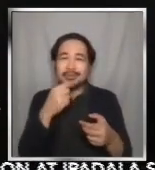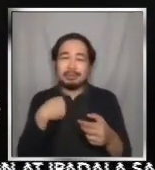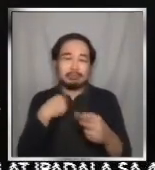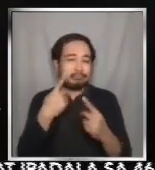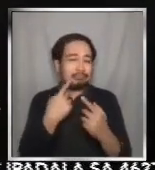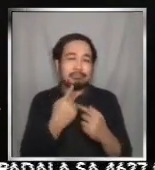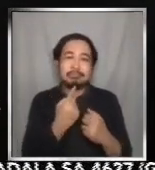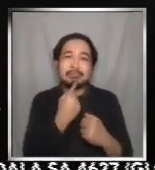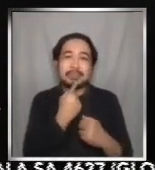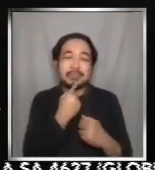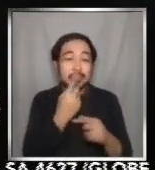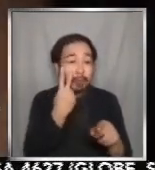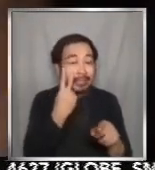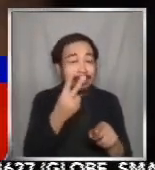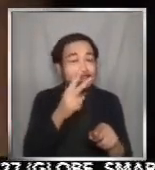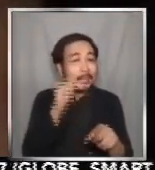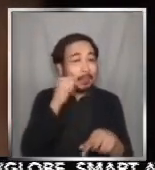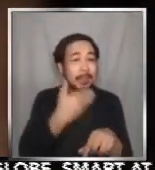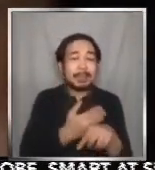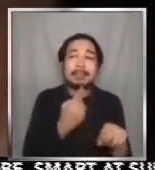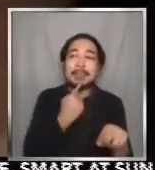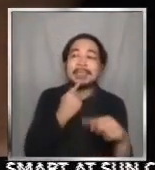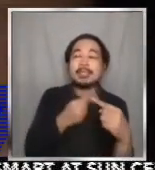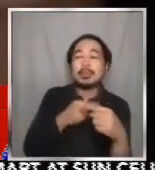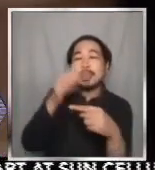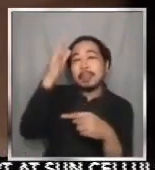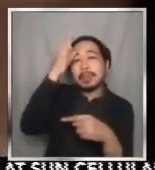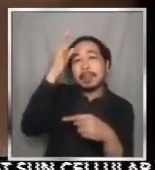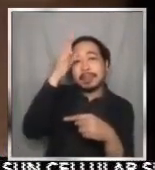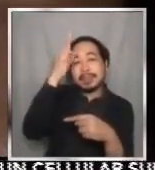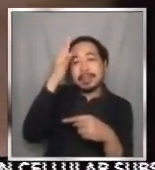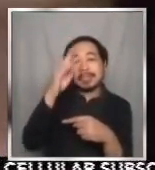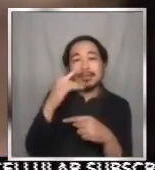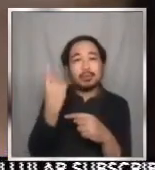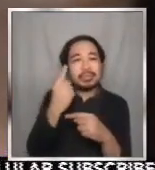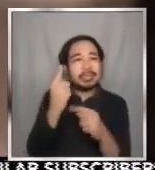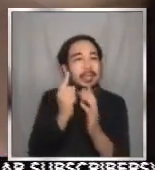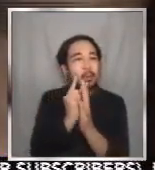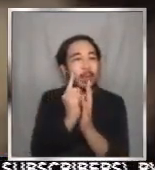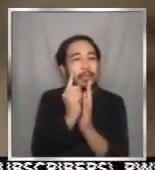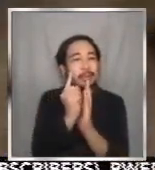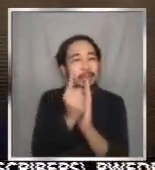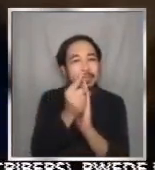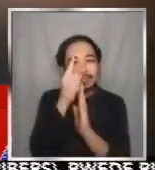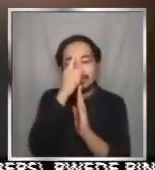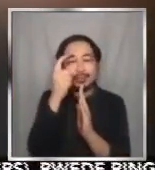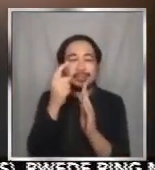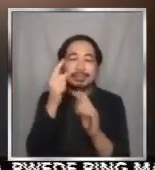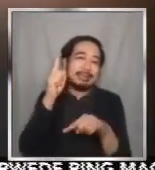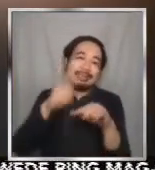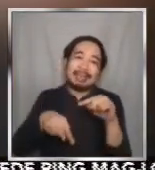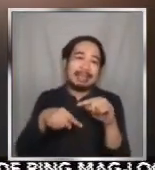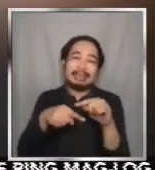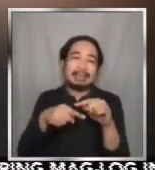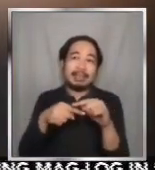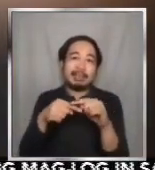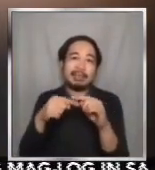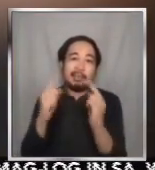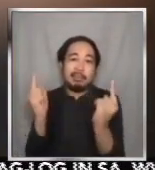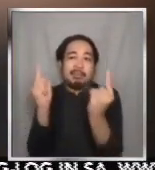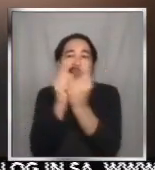yung anak ko na miss na yung tatay niya. Wala po 1 minute kasi bawal din kaming ma-expose sa kanya.